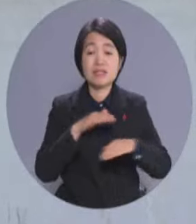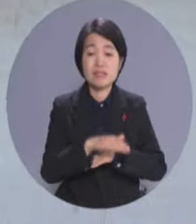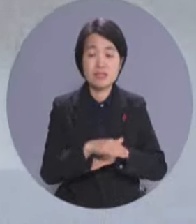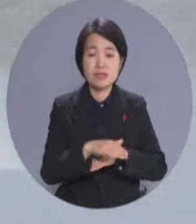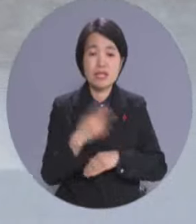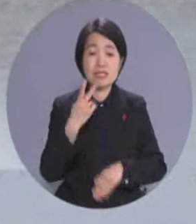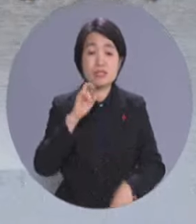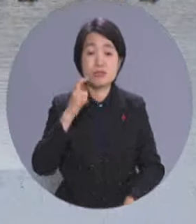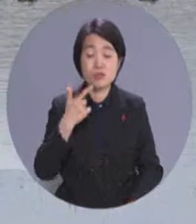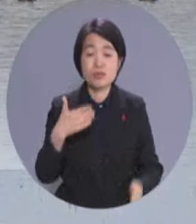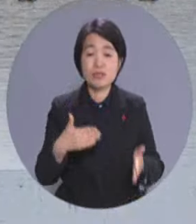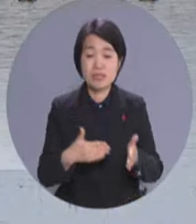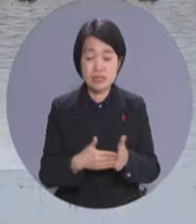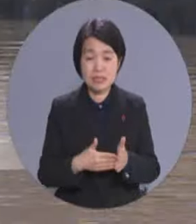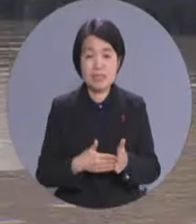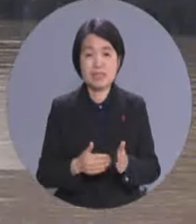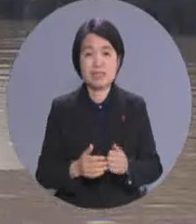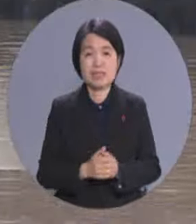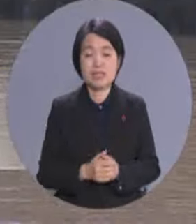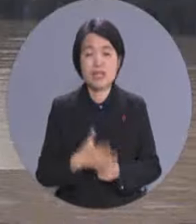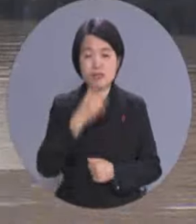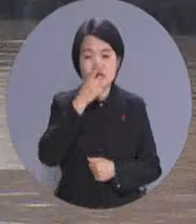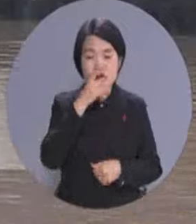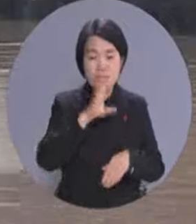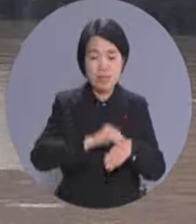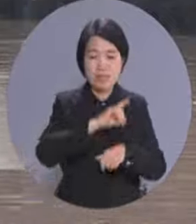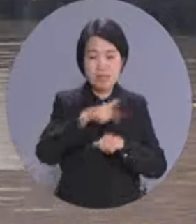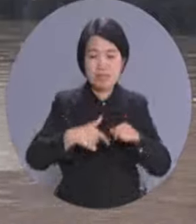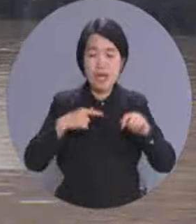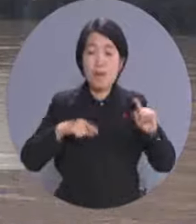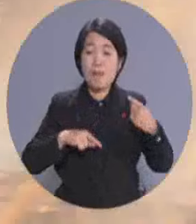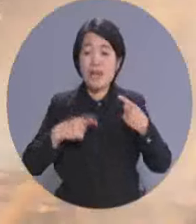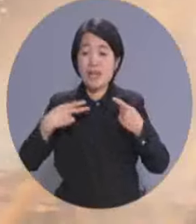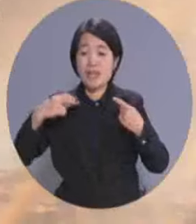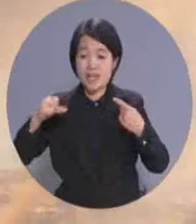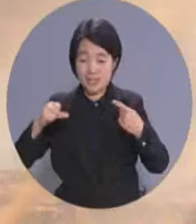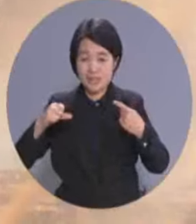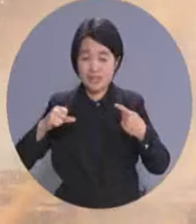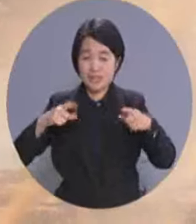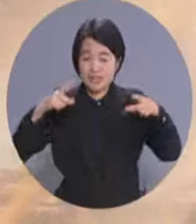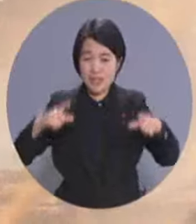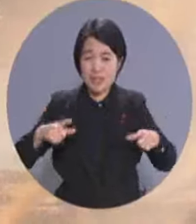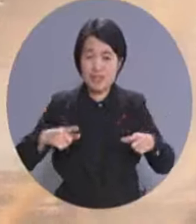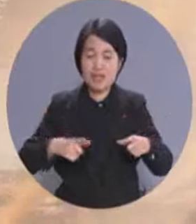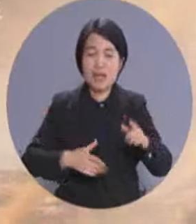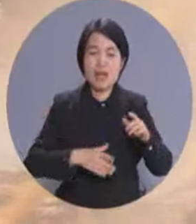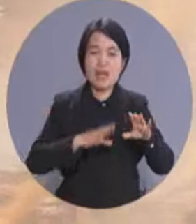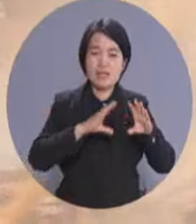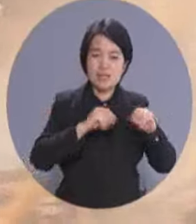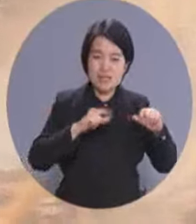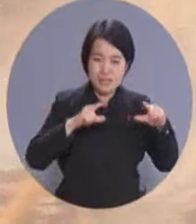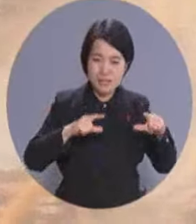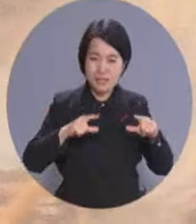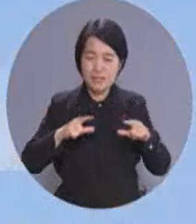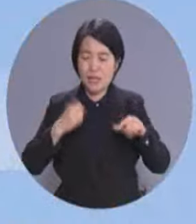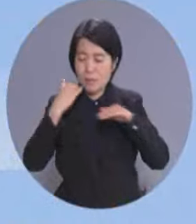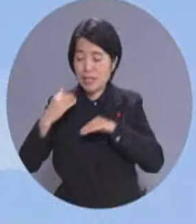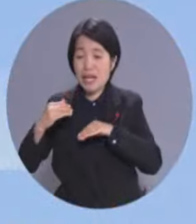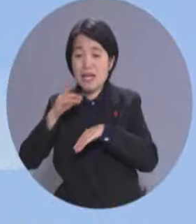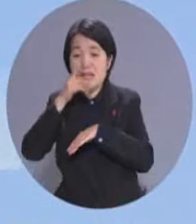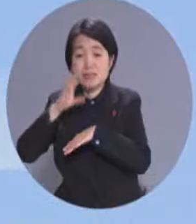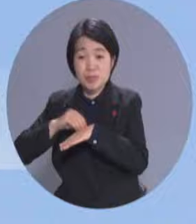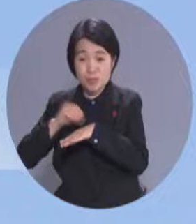오는 2026년까지 순천만 일원의 100헥타르가량의 면적을 내륙 또는 연안 습지로 추가